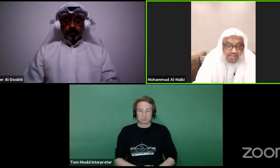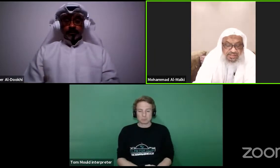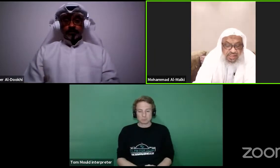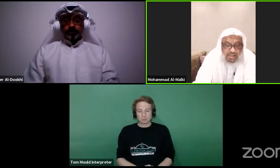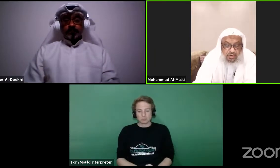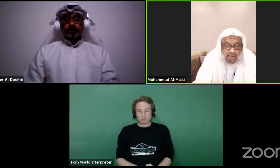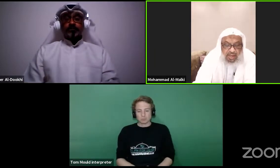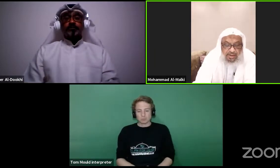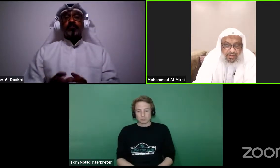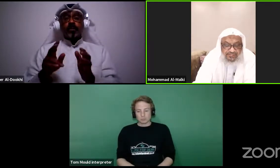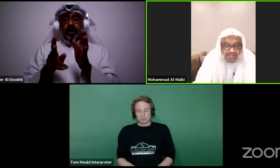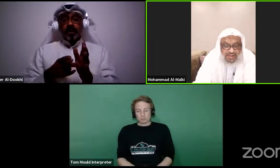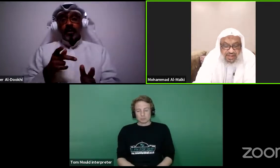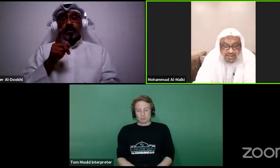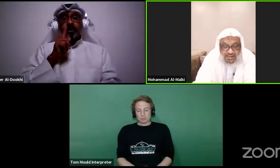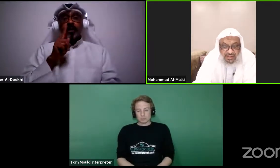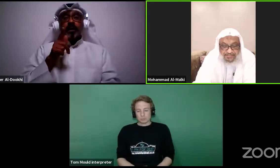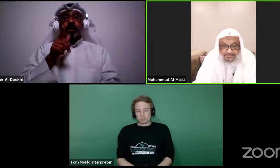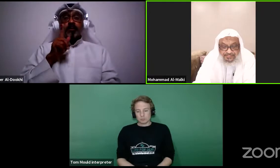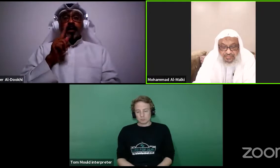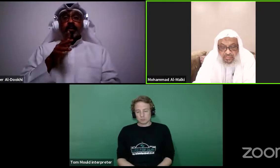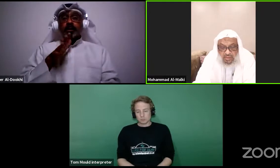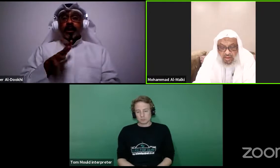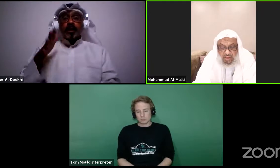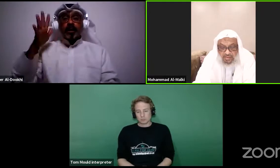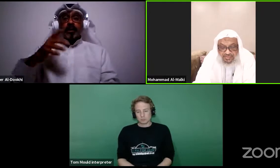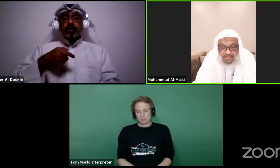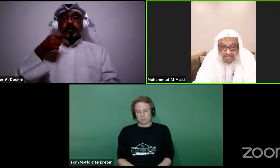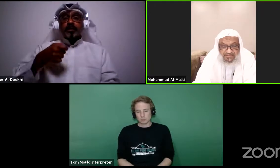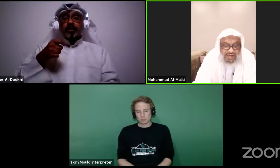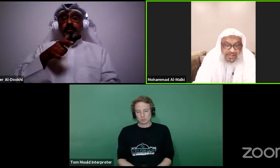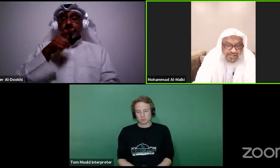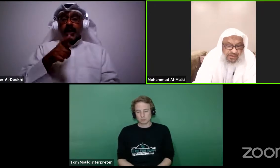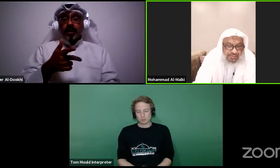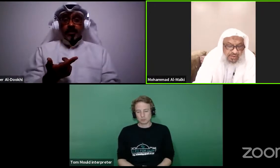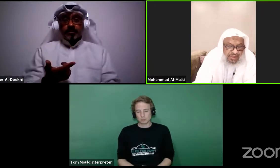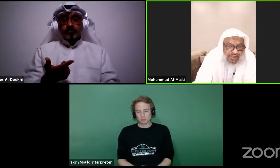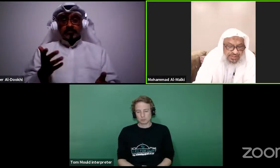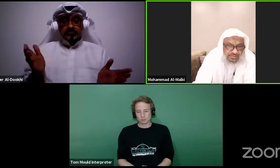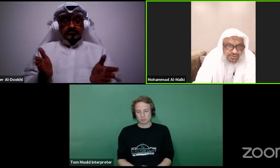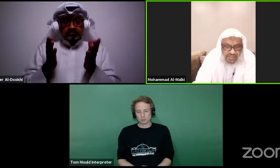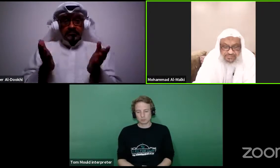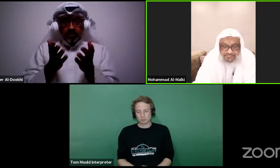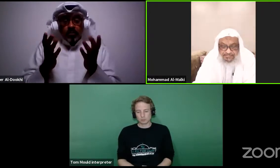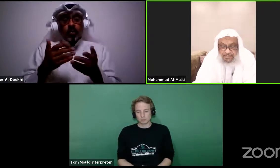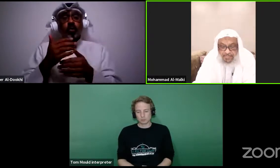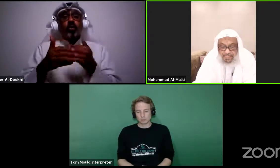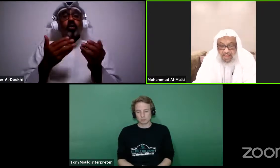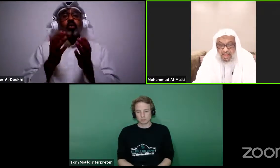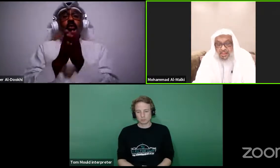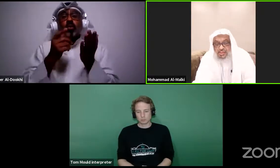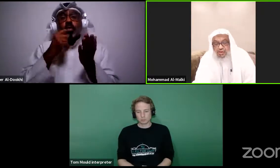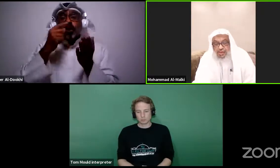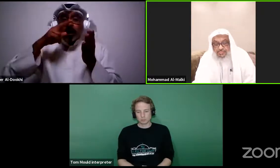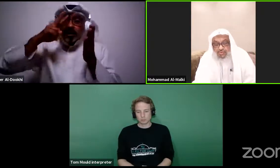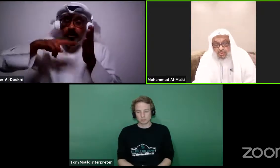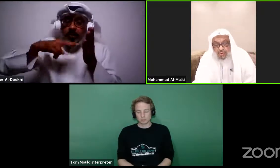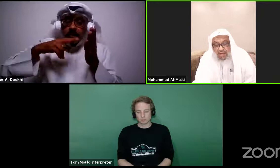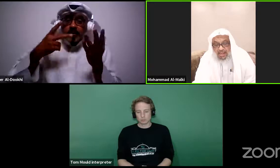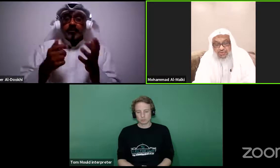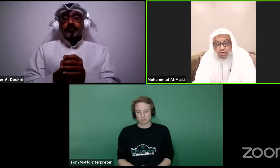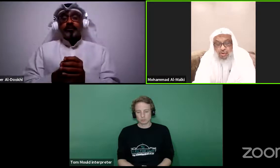أيضا صلى الله عليه وسلم مرغبا في ذلك كما في حديث أبي هريرة عند مسلم،